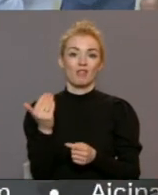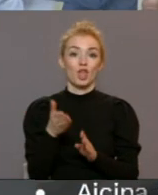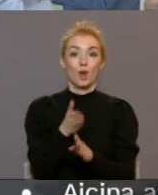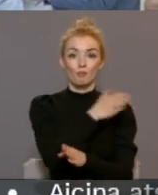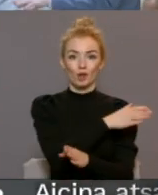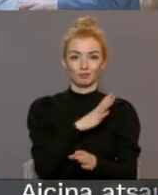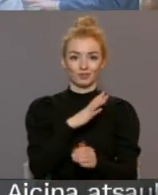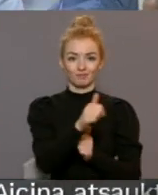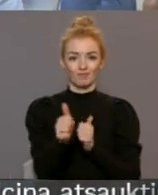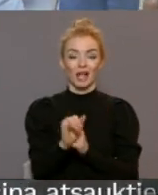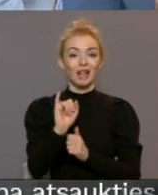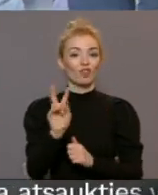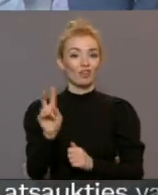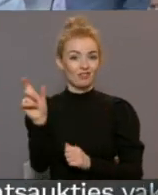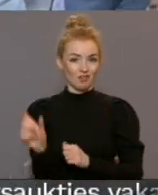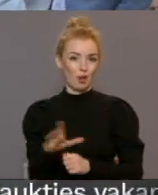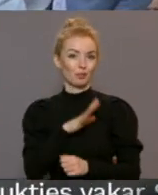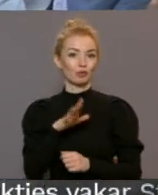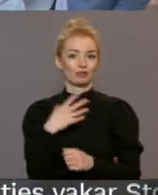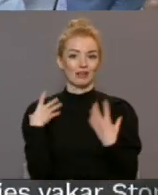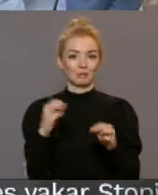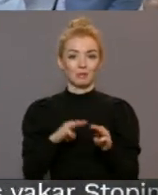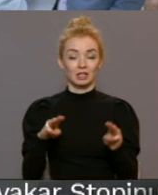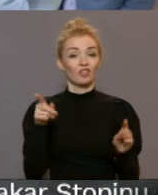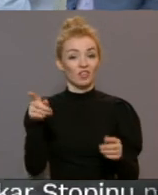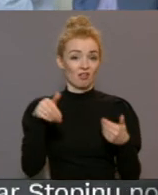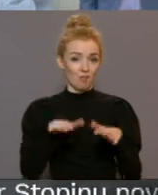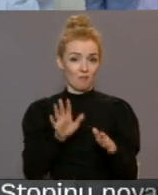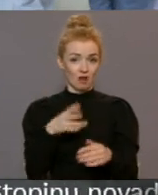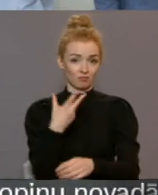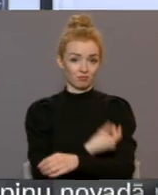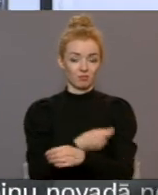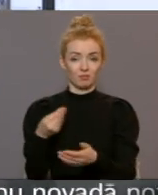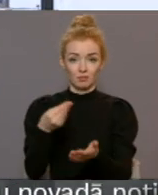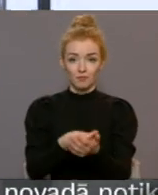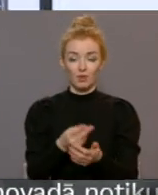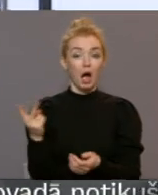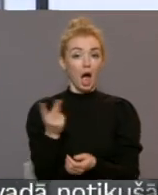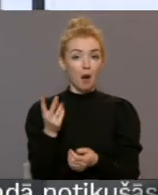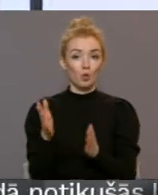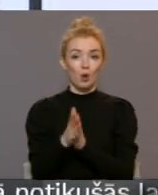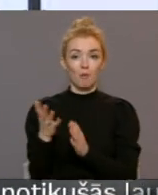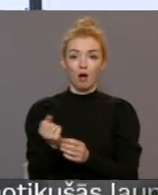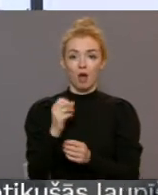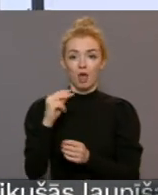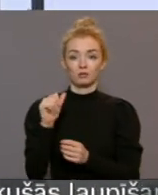Viņķelei, kura bijusi klātesoši lemjot par vakcīnu iegādēm. Viņķele norāda, ka viņi ar Henkuzenu pieņēmuši lēmumu